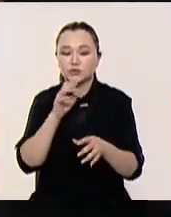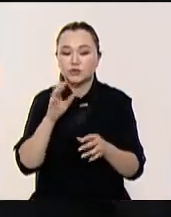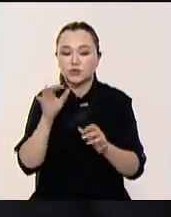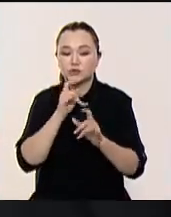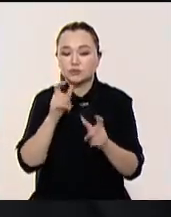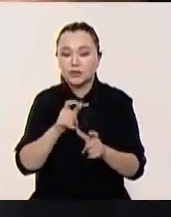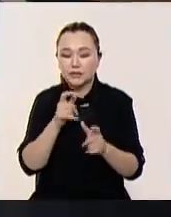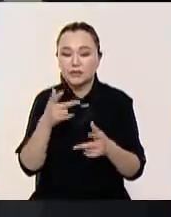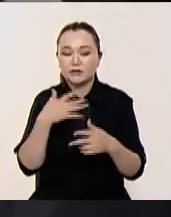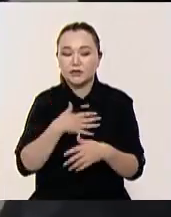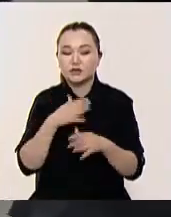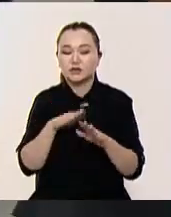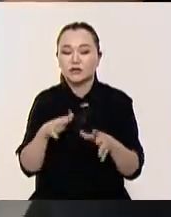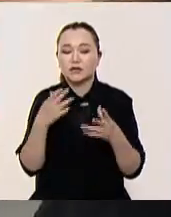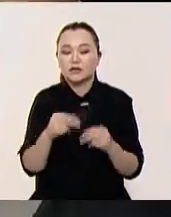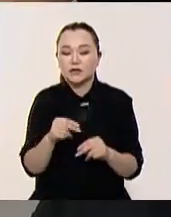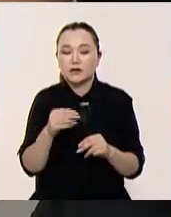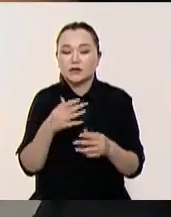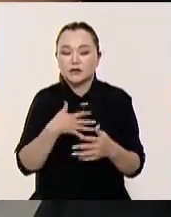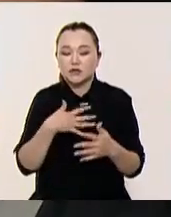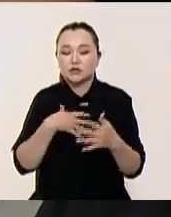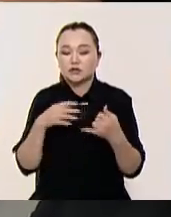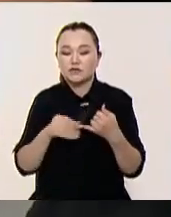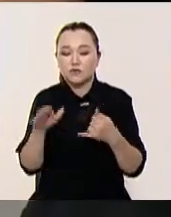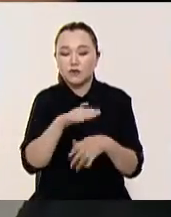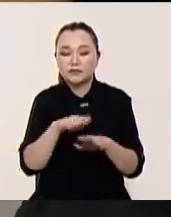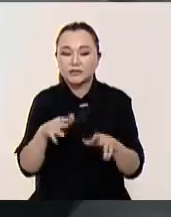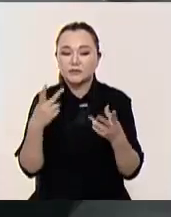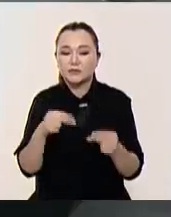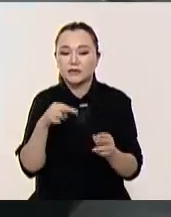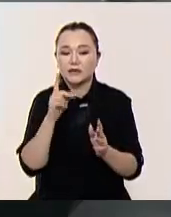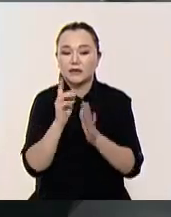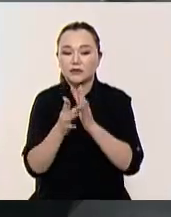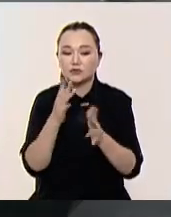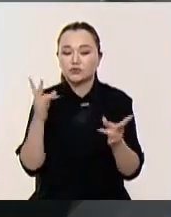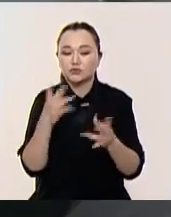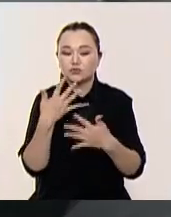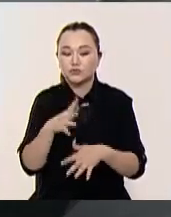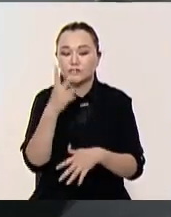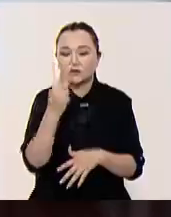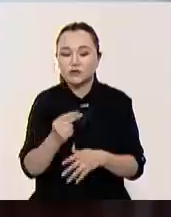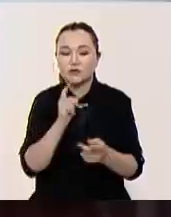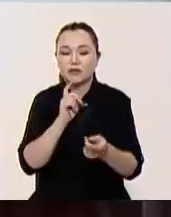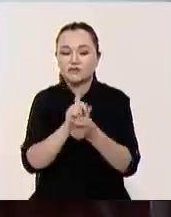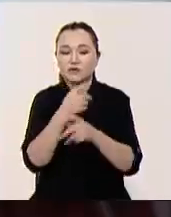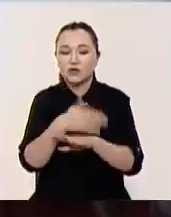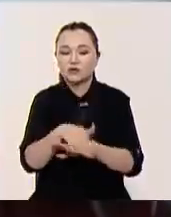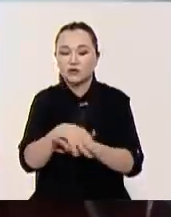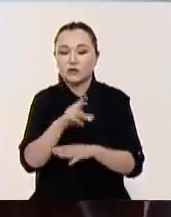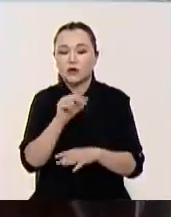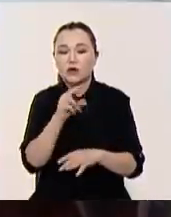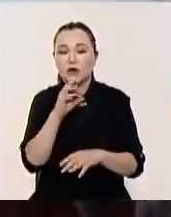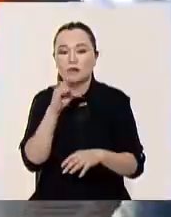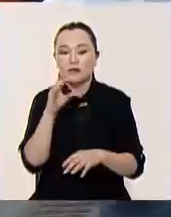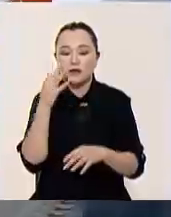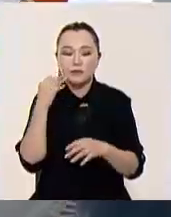У нас где дворовая территория? Где нашим детям ходить? Вот уже второй день конфликт на улице Короленко в городе